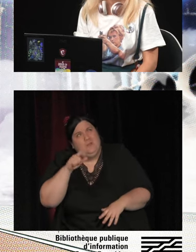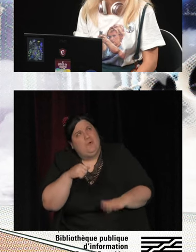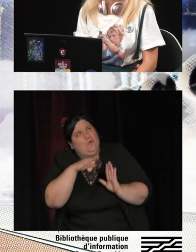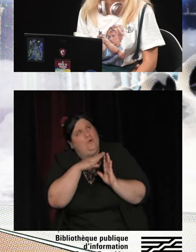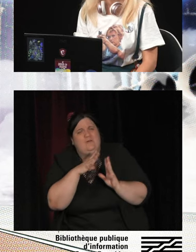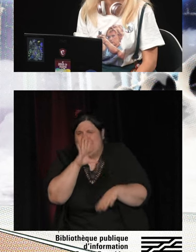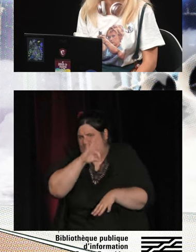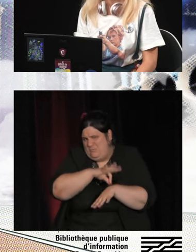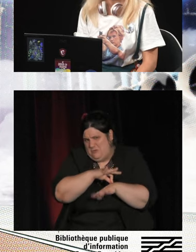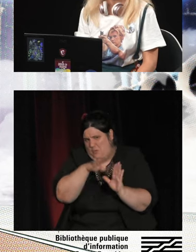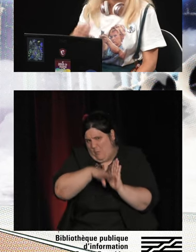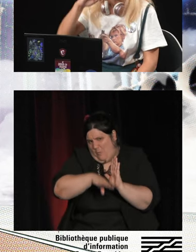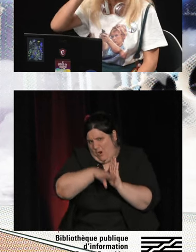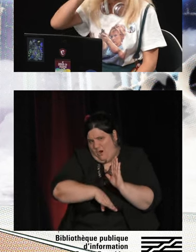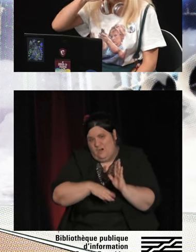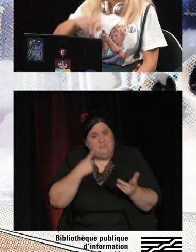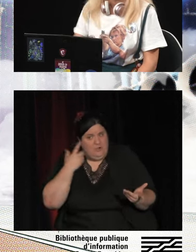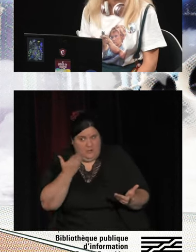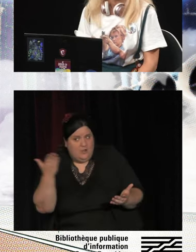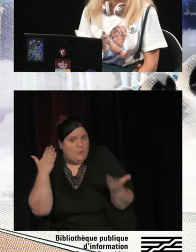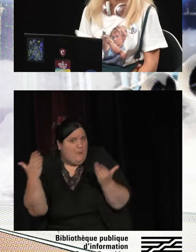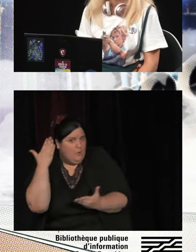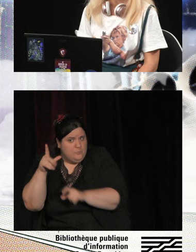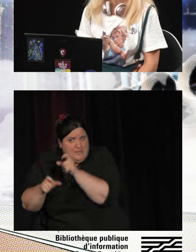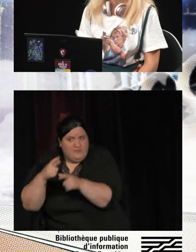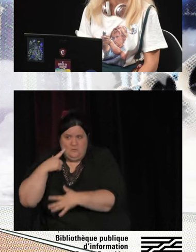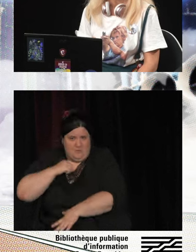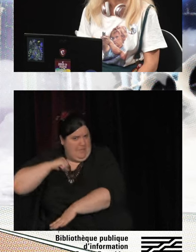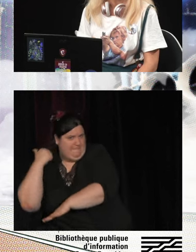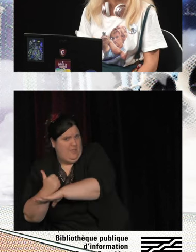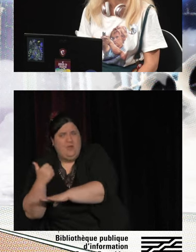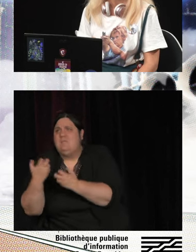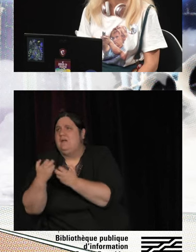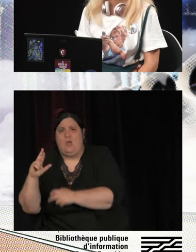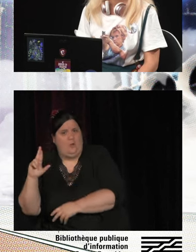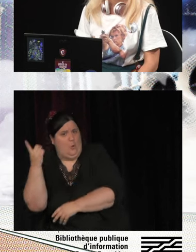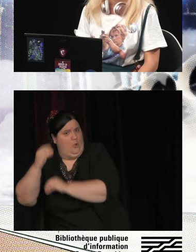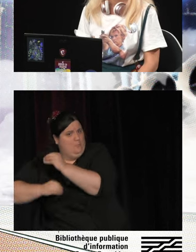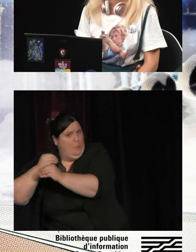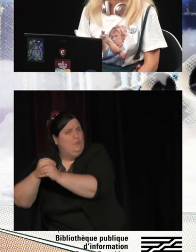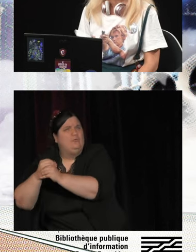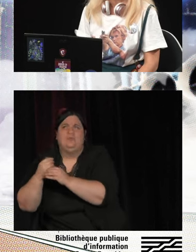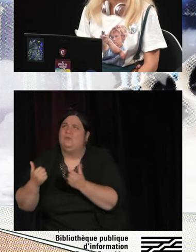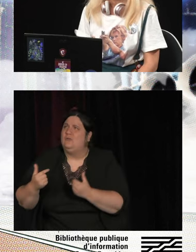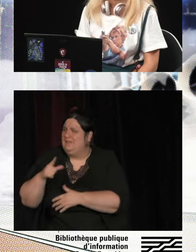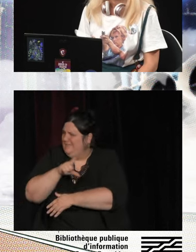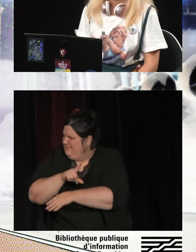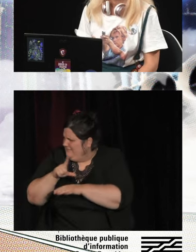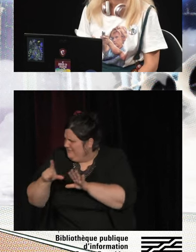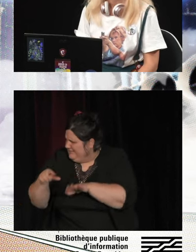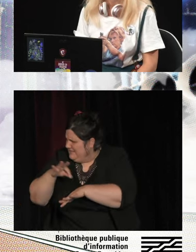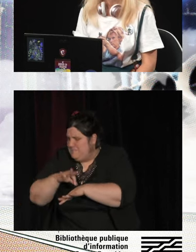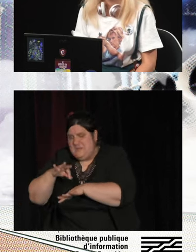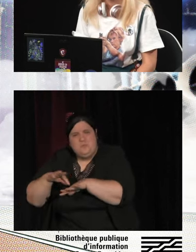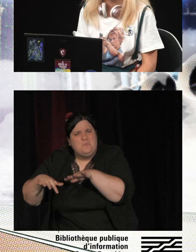minutes parce que j'ai pas encore tous les réflexes de la méta. Mais donc le record du monde est à 27 minutes quelque chose,